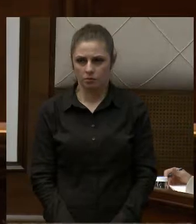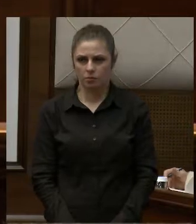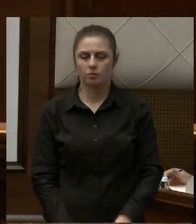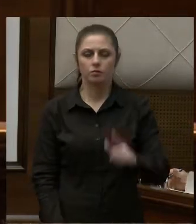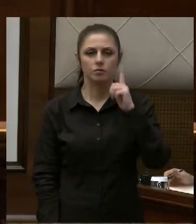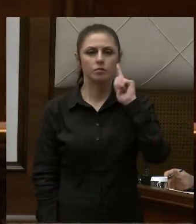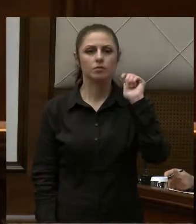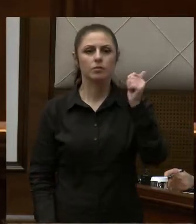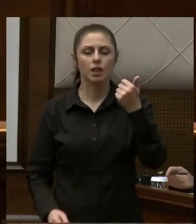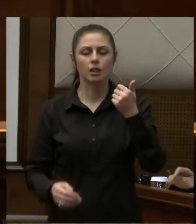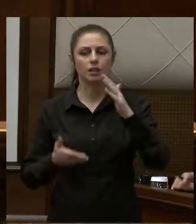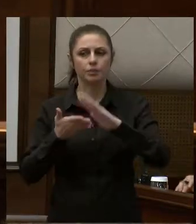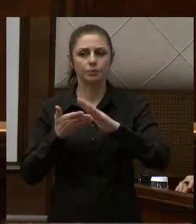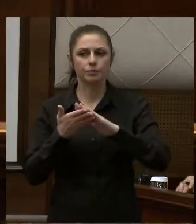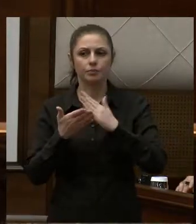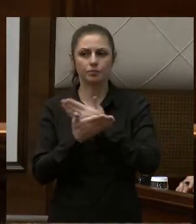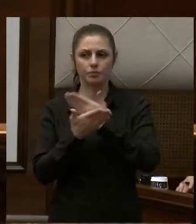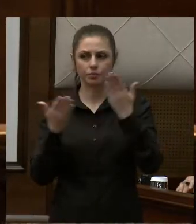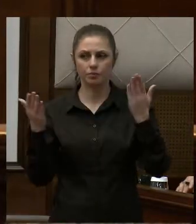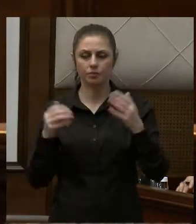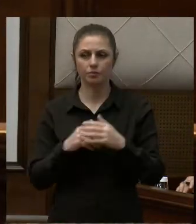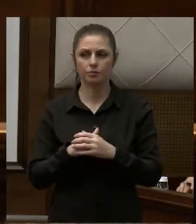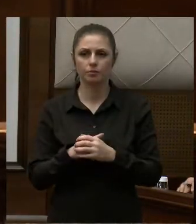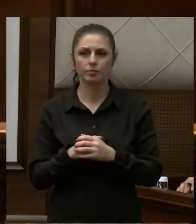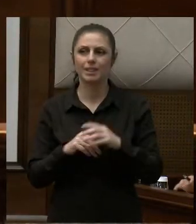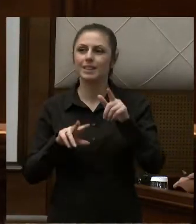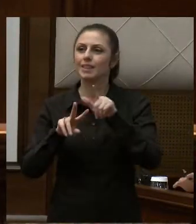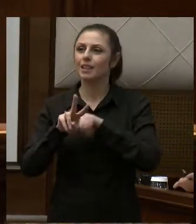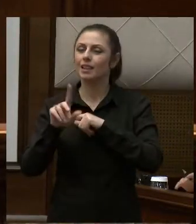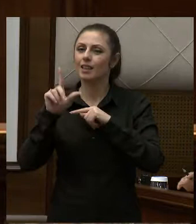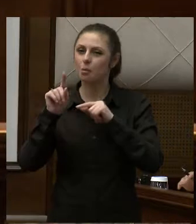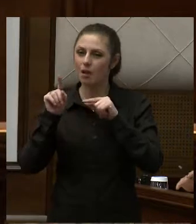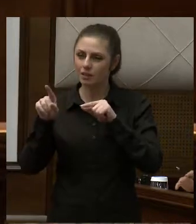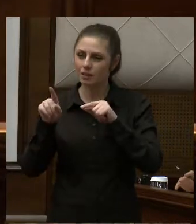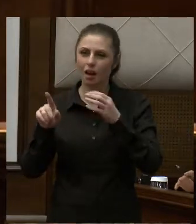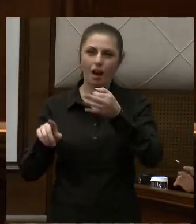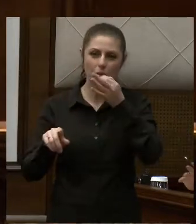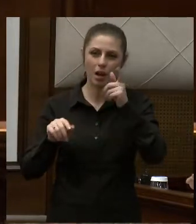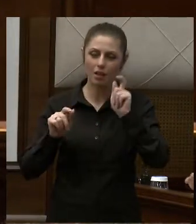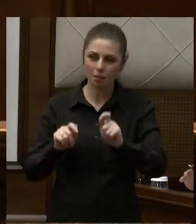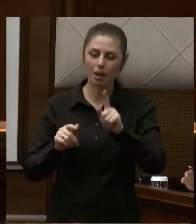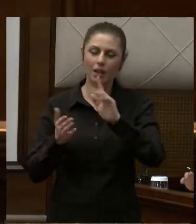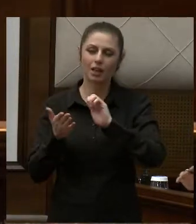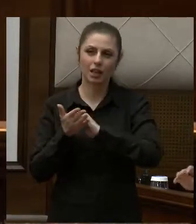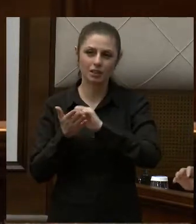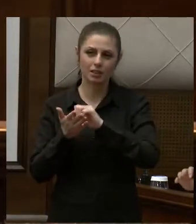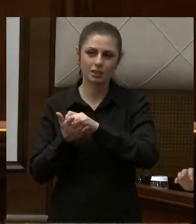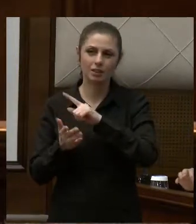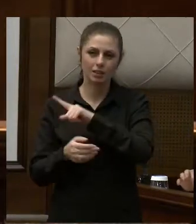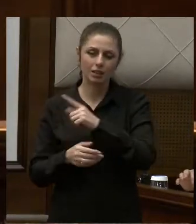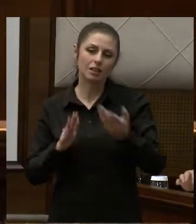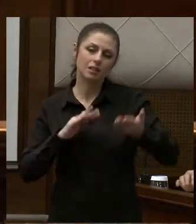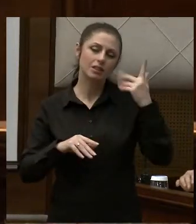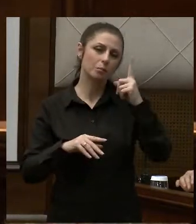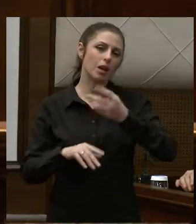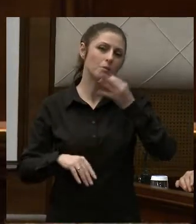Değerli arkadaşlar, yine biraz önceki Yat Limanı gibi haber yapan malum iki gazete, geçen de bir haber